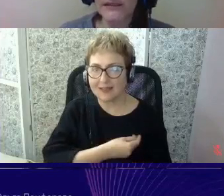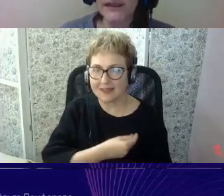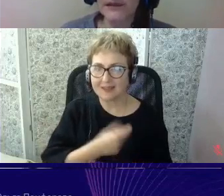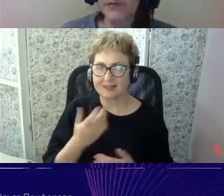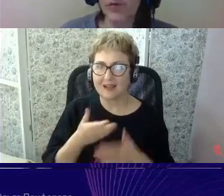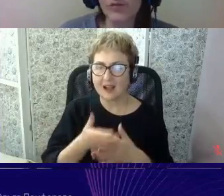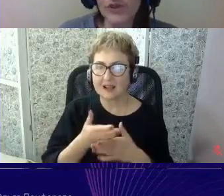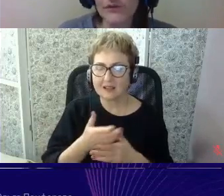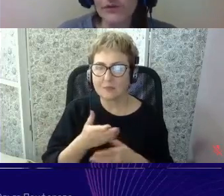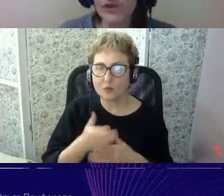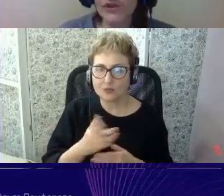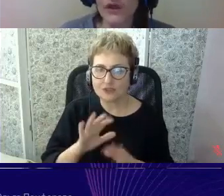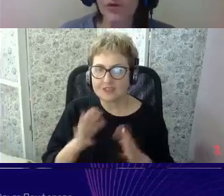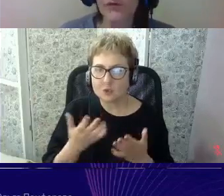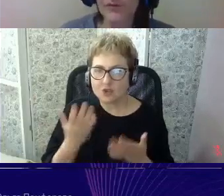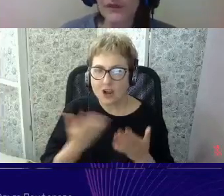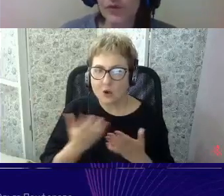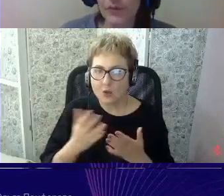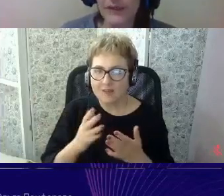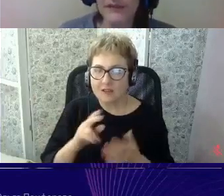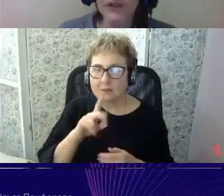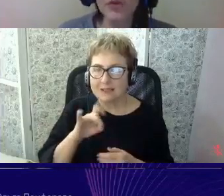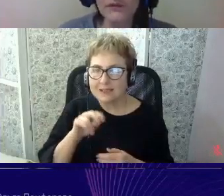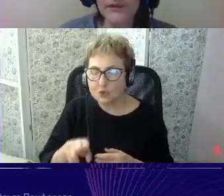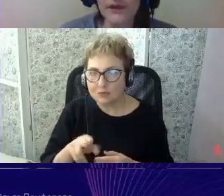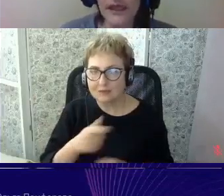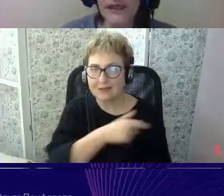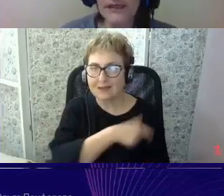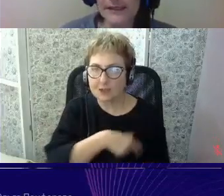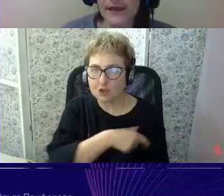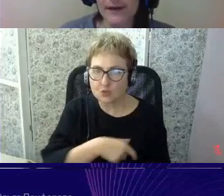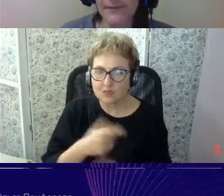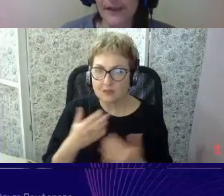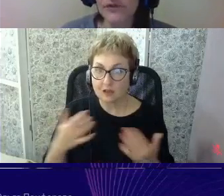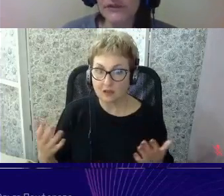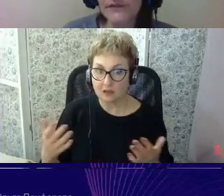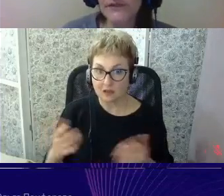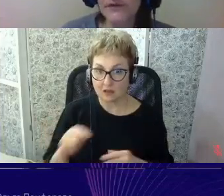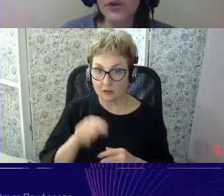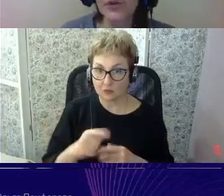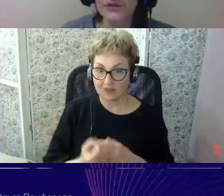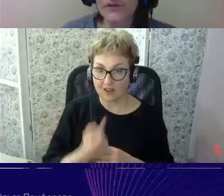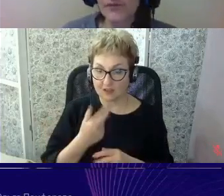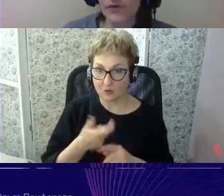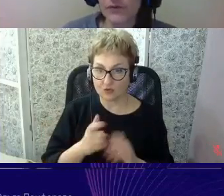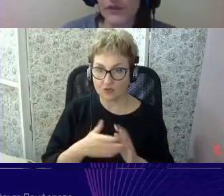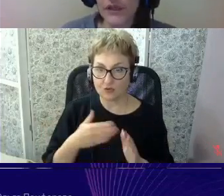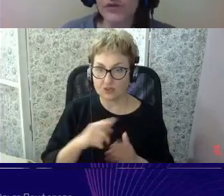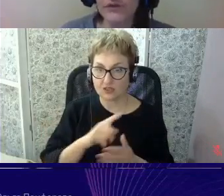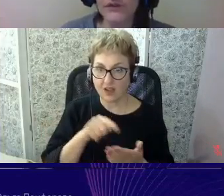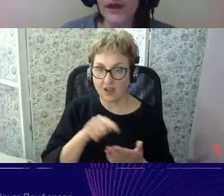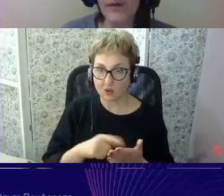и оказание помощи в случае какого-то приступа, и дежурства, и так далее. И вот здесь возник очень острый